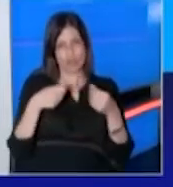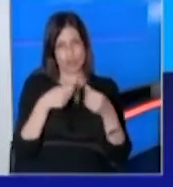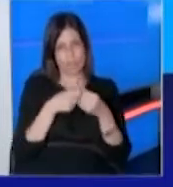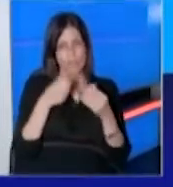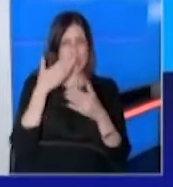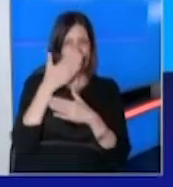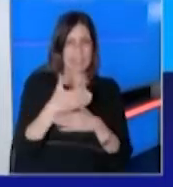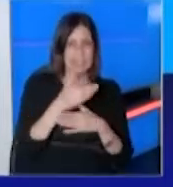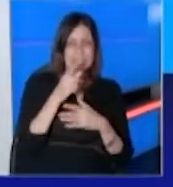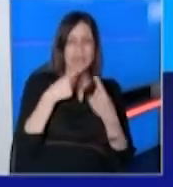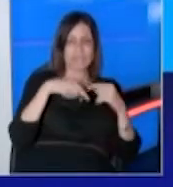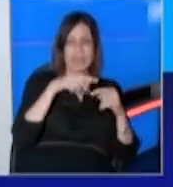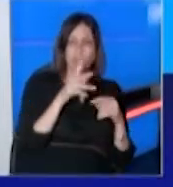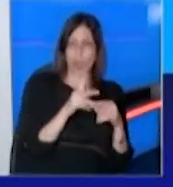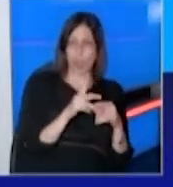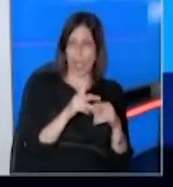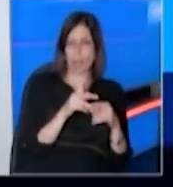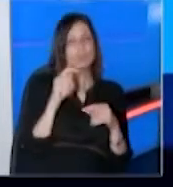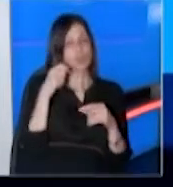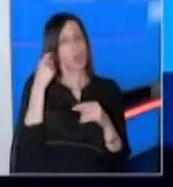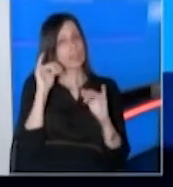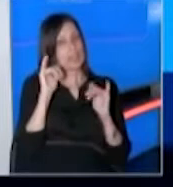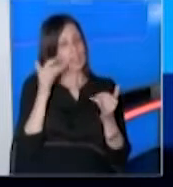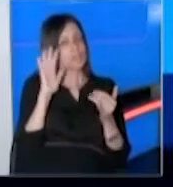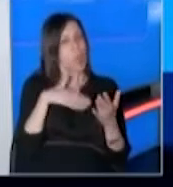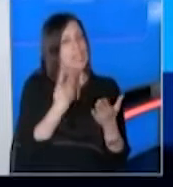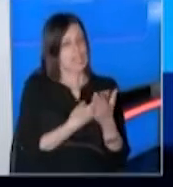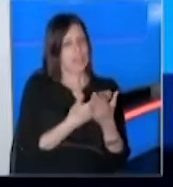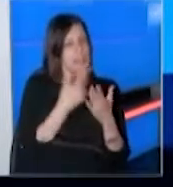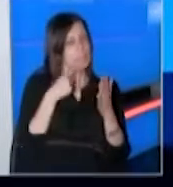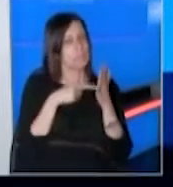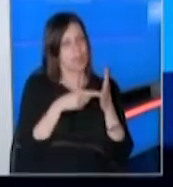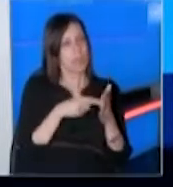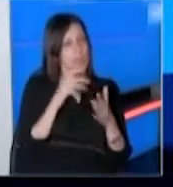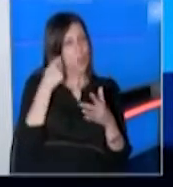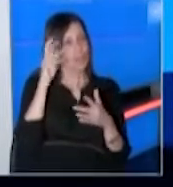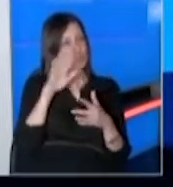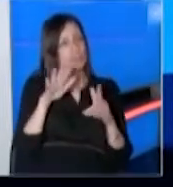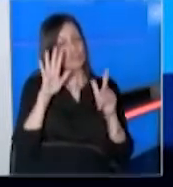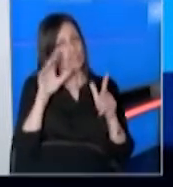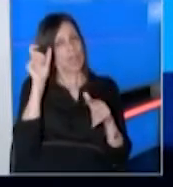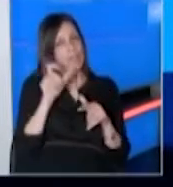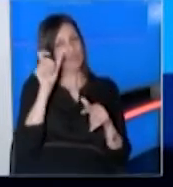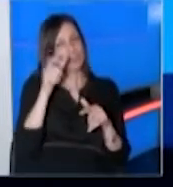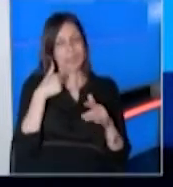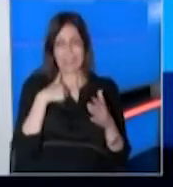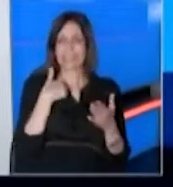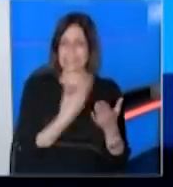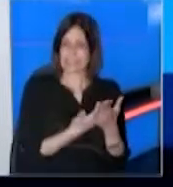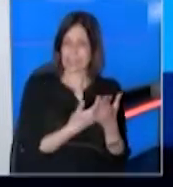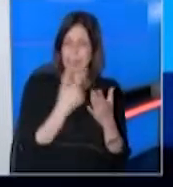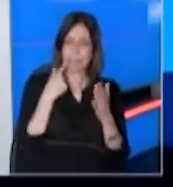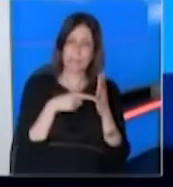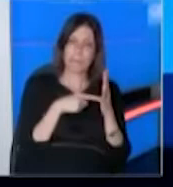הפרוגרמות? תיאורטית, כן, אפילו הצעתי מודל כזה, תיאורטית. תיאורטית, יכולים שבעה אנשים. מעניין. אני הצעתי מודל